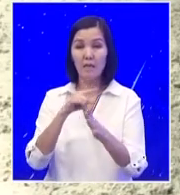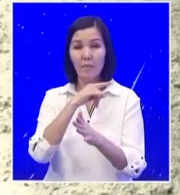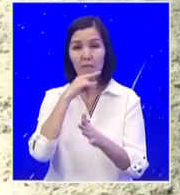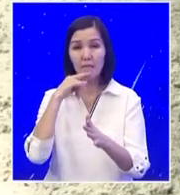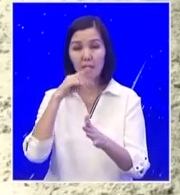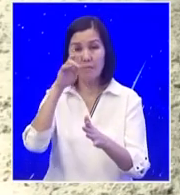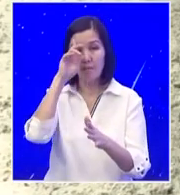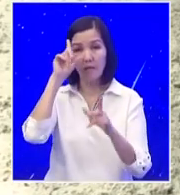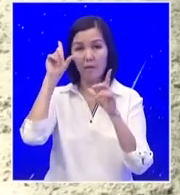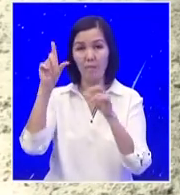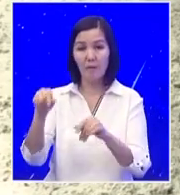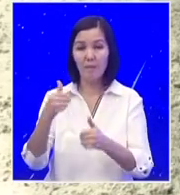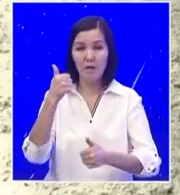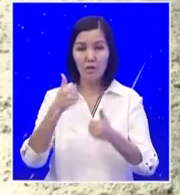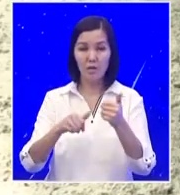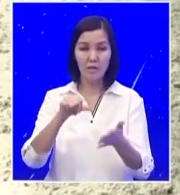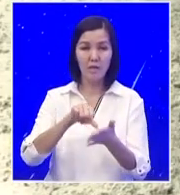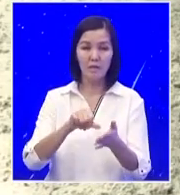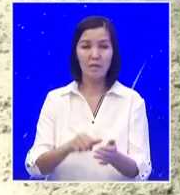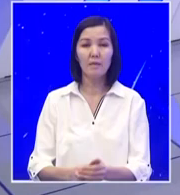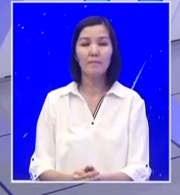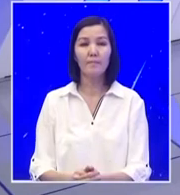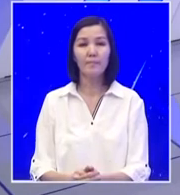мемлекетіне барып, сол жерде жарыстарға қатысады.